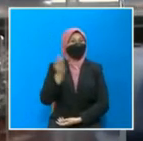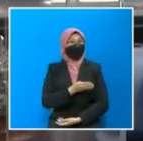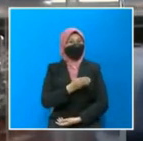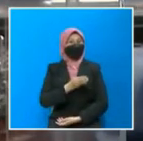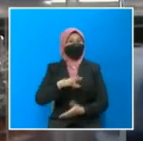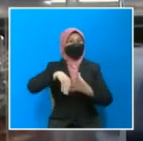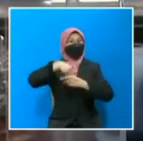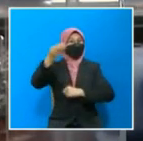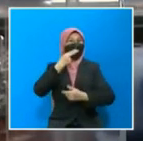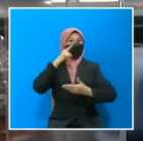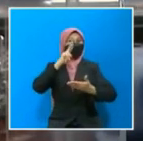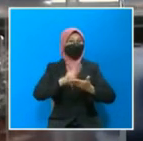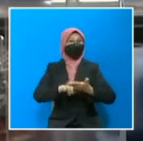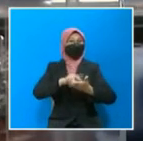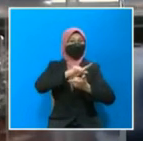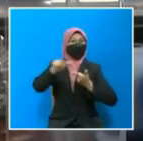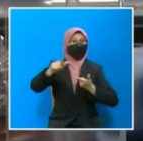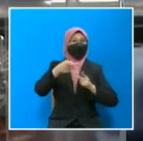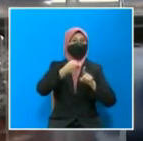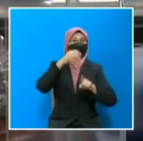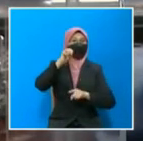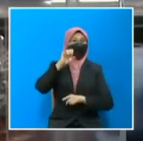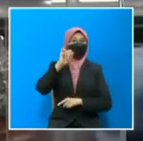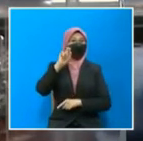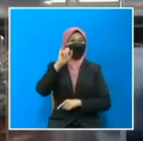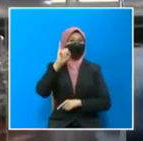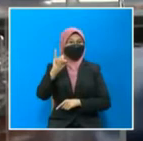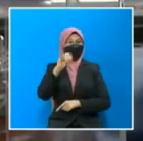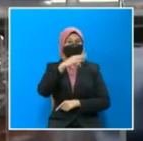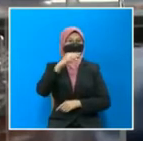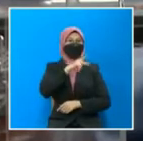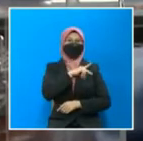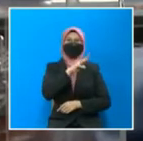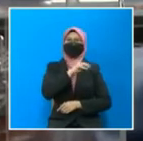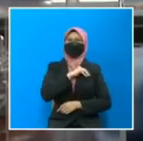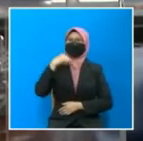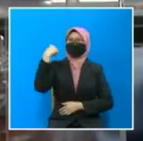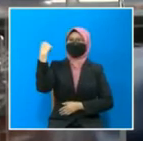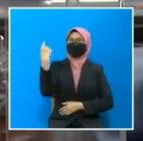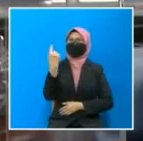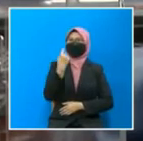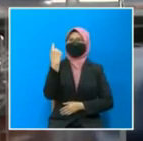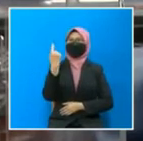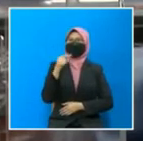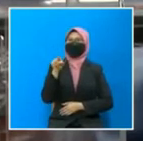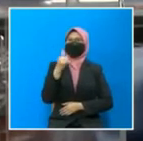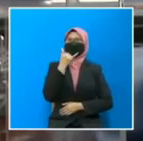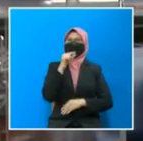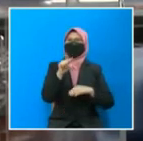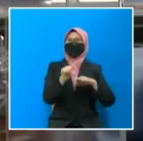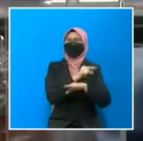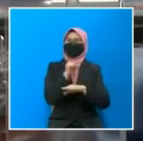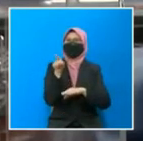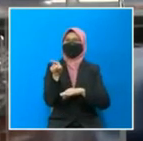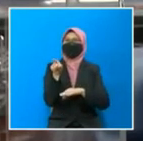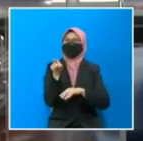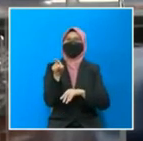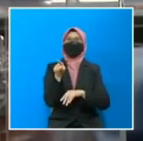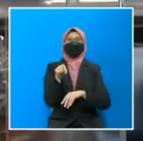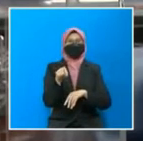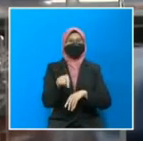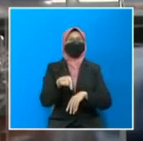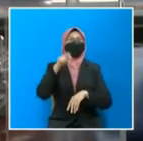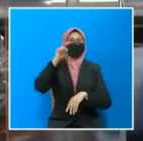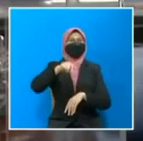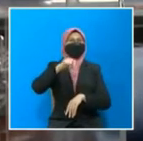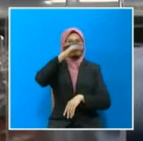pengeluaran surat kebenaran daripada MITI dan juga kementerian yang selalu disalahgunakan. Ini juga harus